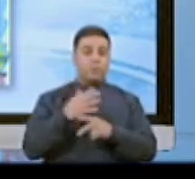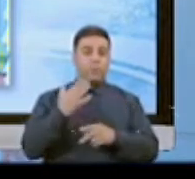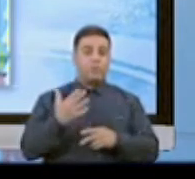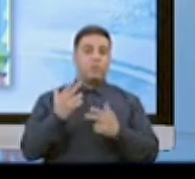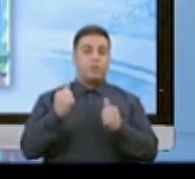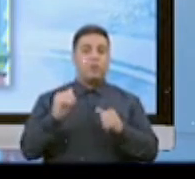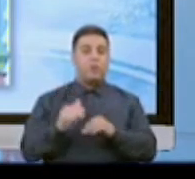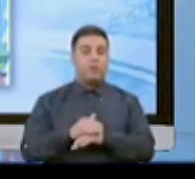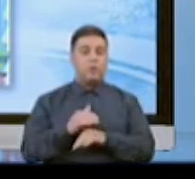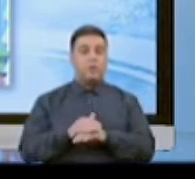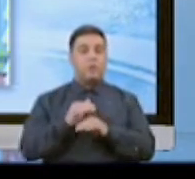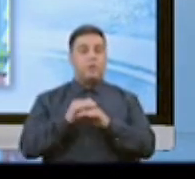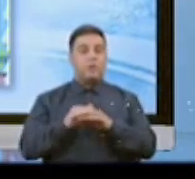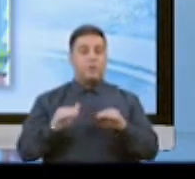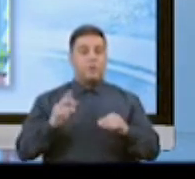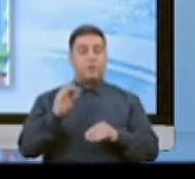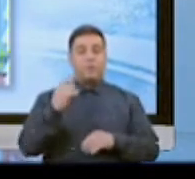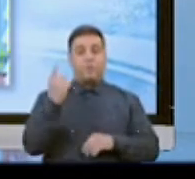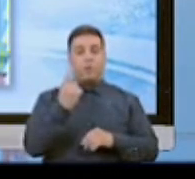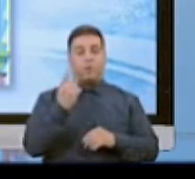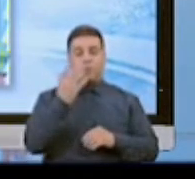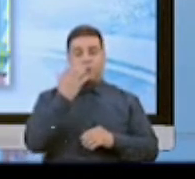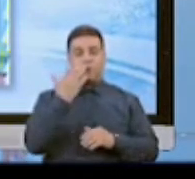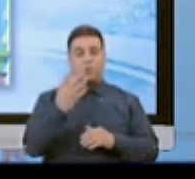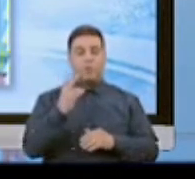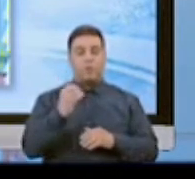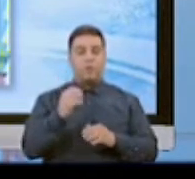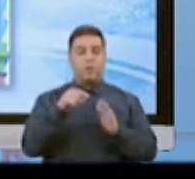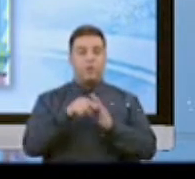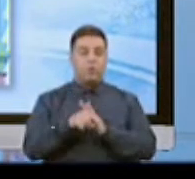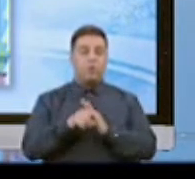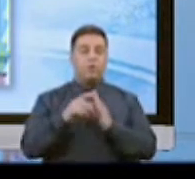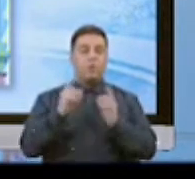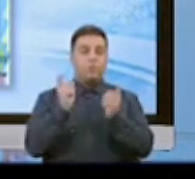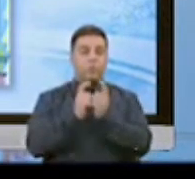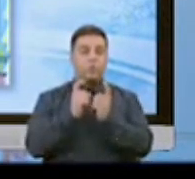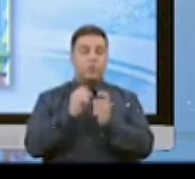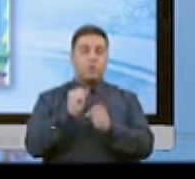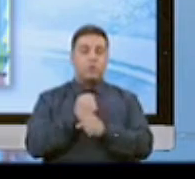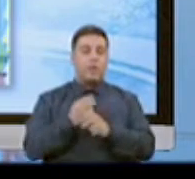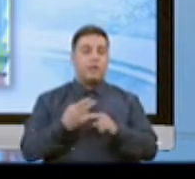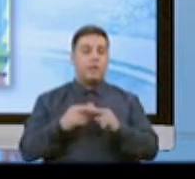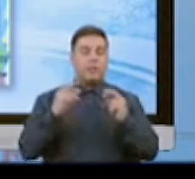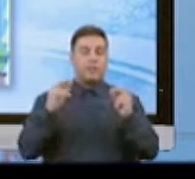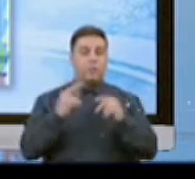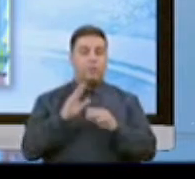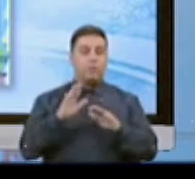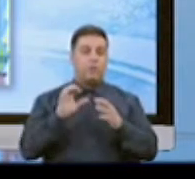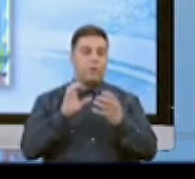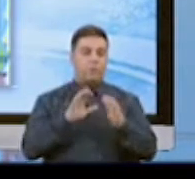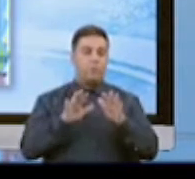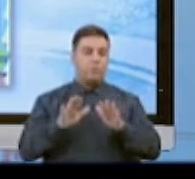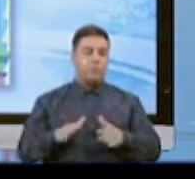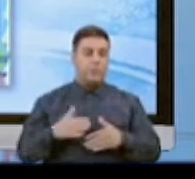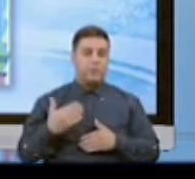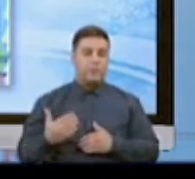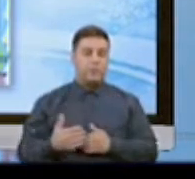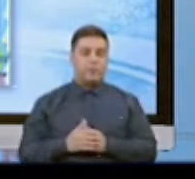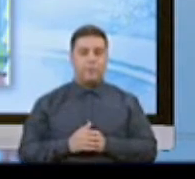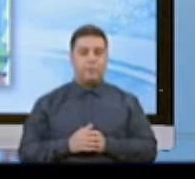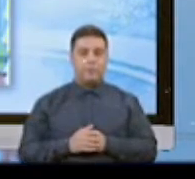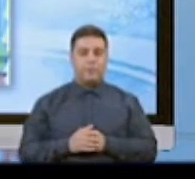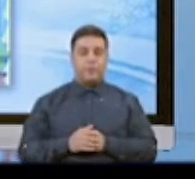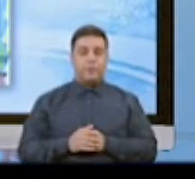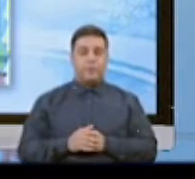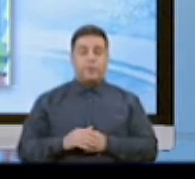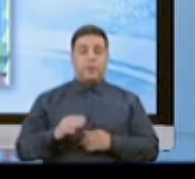молодцы! Дети на первой картинке под номером А поступают неправильно. Нельзя ругаться и не только в общественном